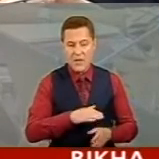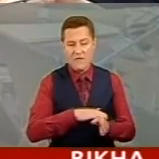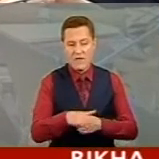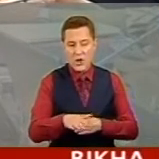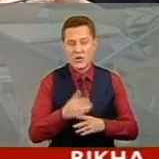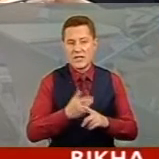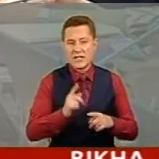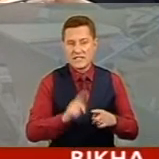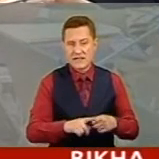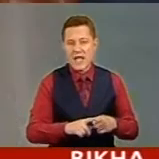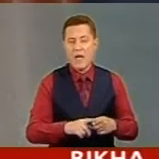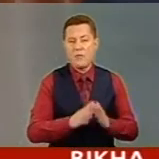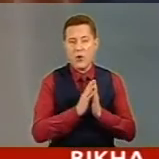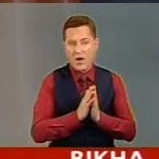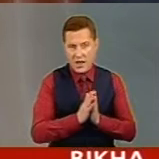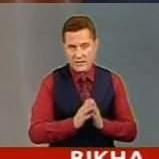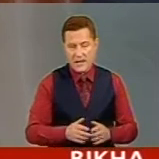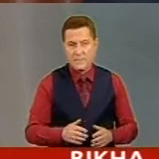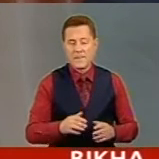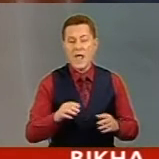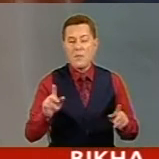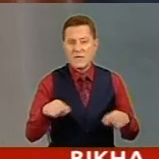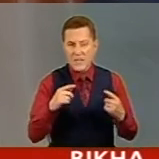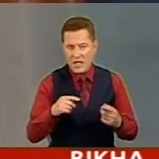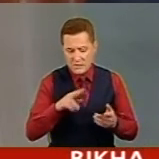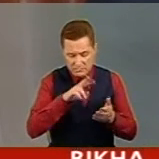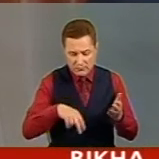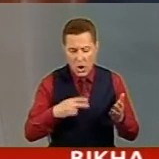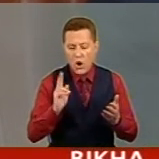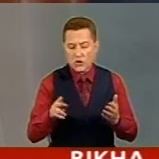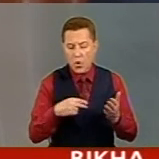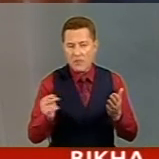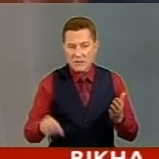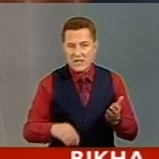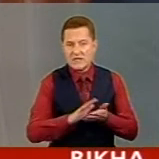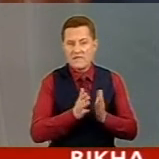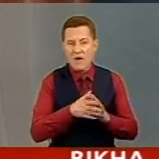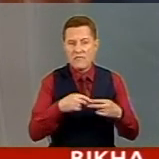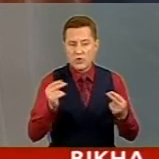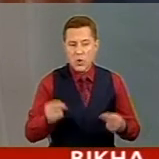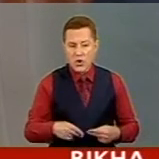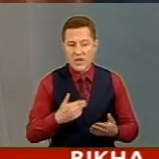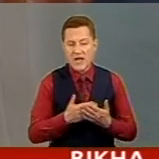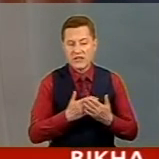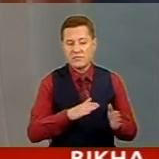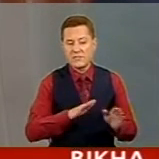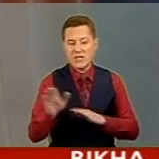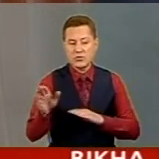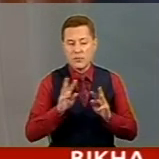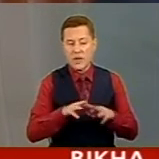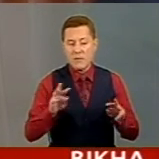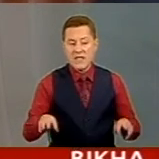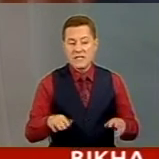Арсен Борисович підняти договір, хто підписував договір і як підписував договір. Там начебто заступник міністра